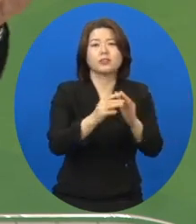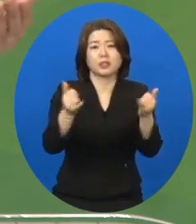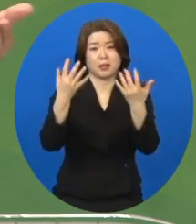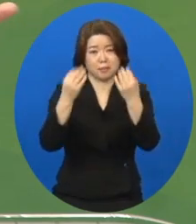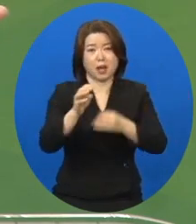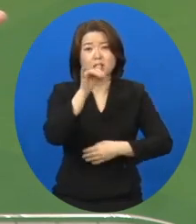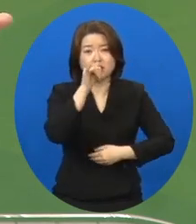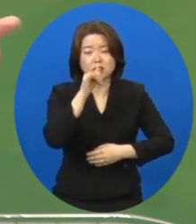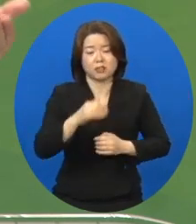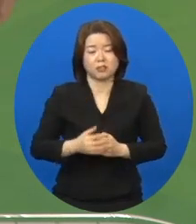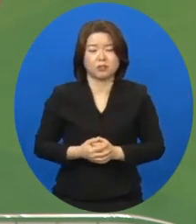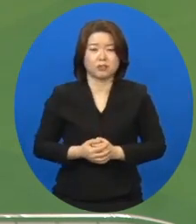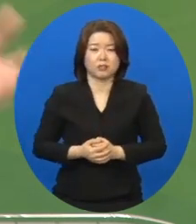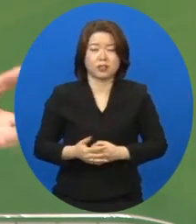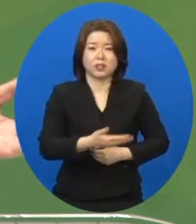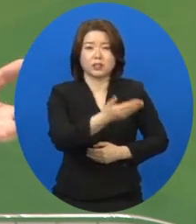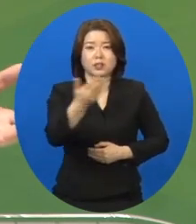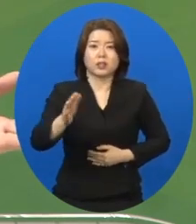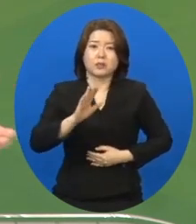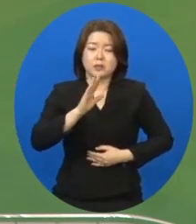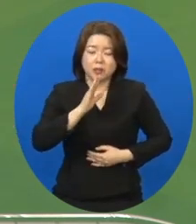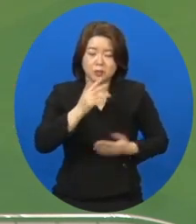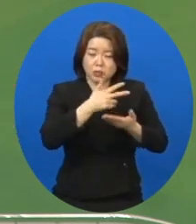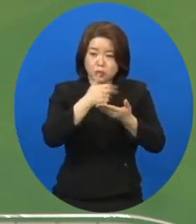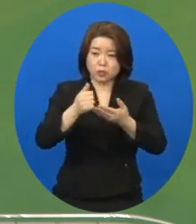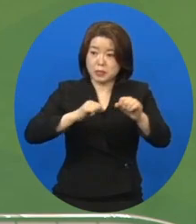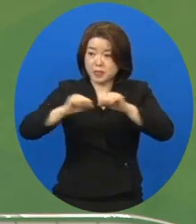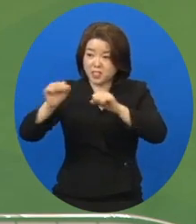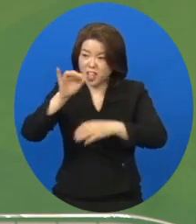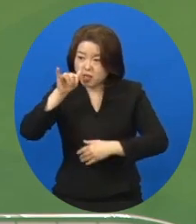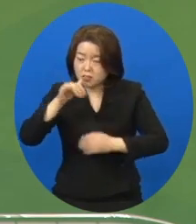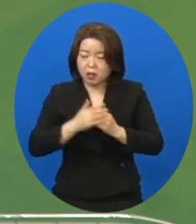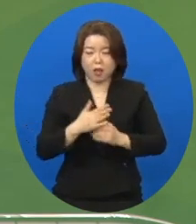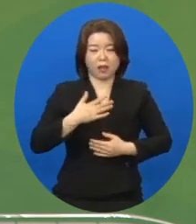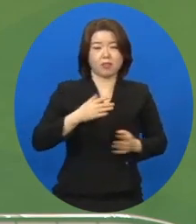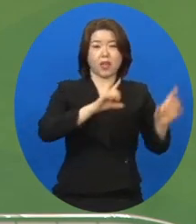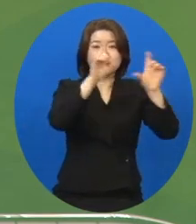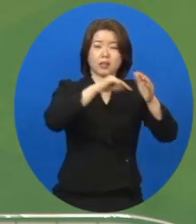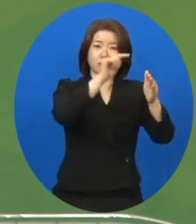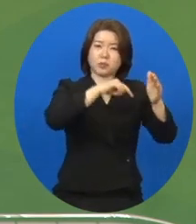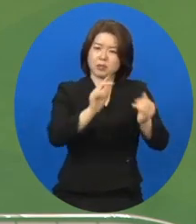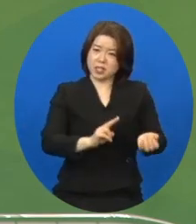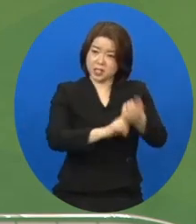여러분이 진짜 주님은 역사하시나 내 삶에도 기적이 일어나나